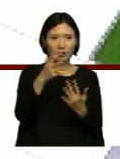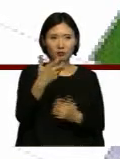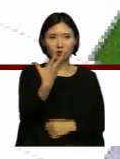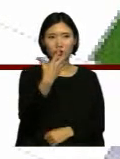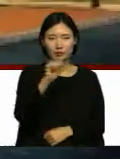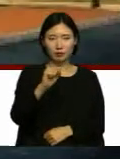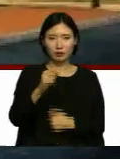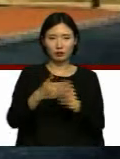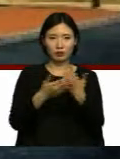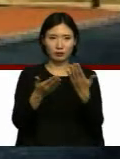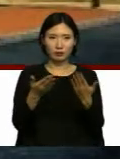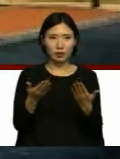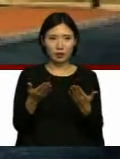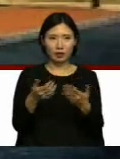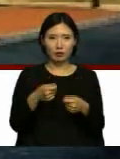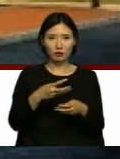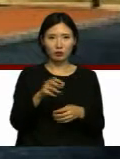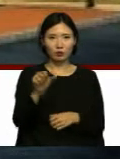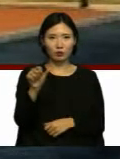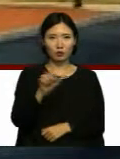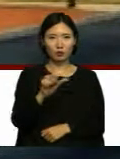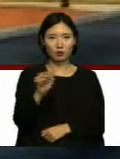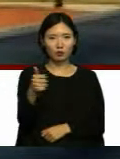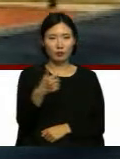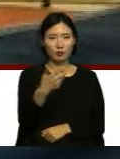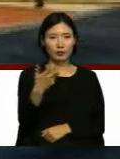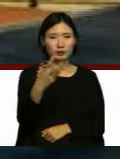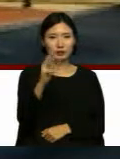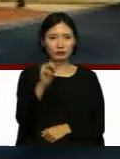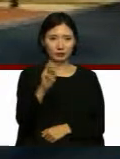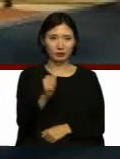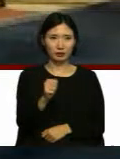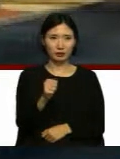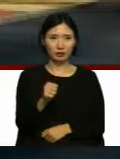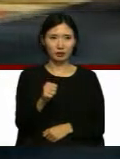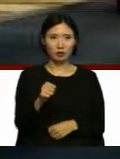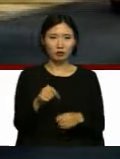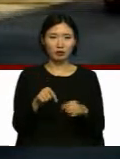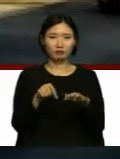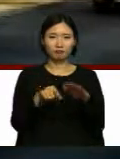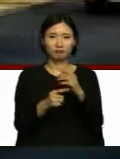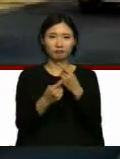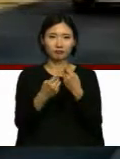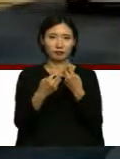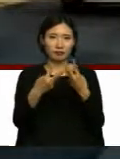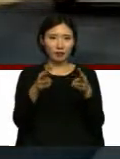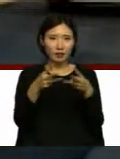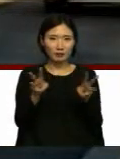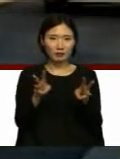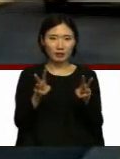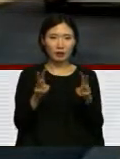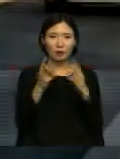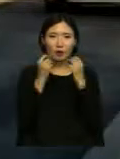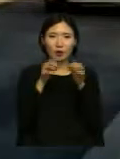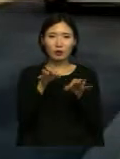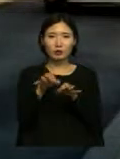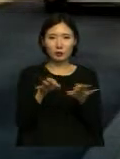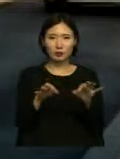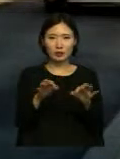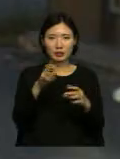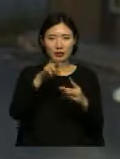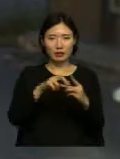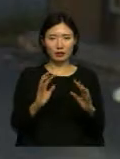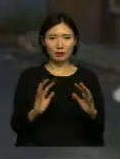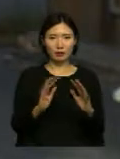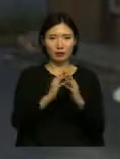지원을 받아 연면적 5,580제곱미터의 지하 1층, 지상 3층의 복합 쇼핑센터를 짓게 됩니다.